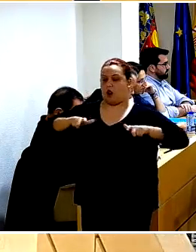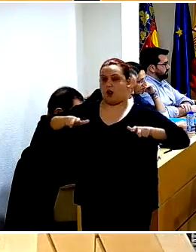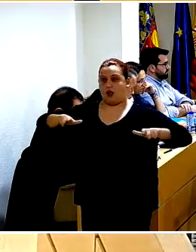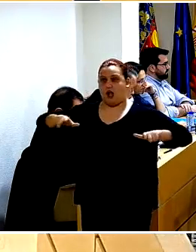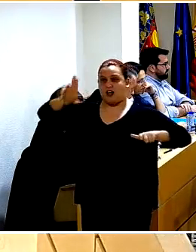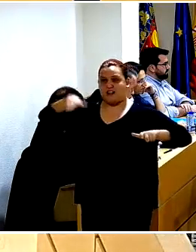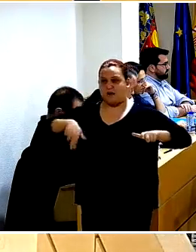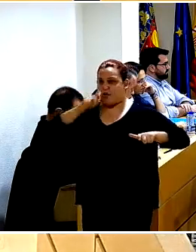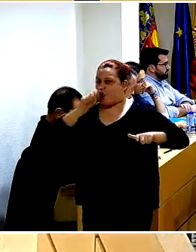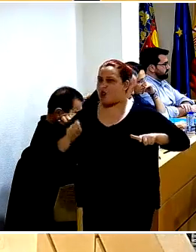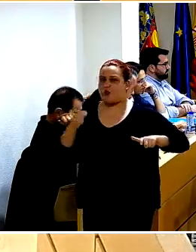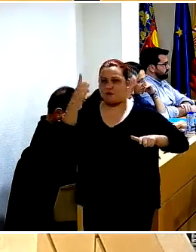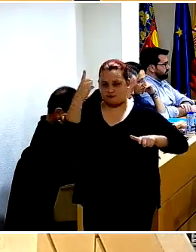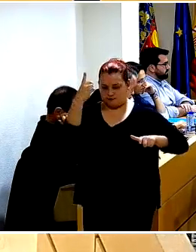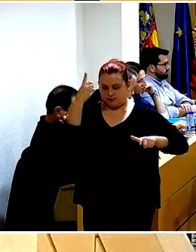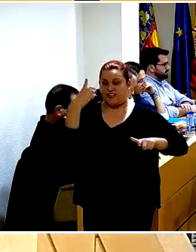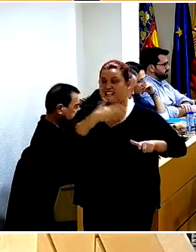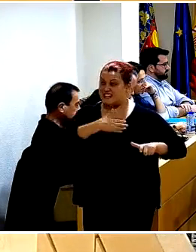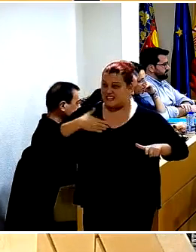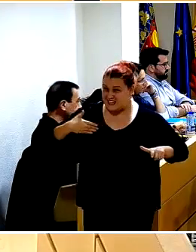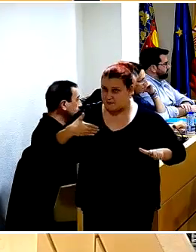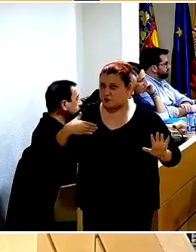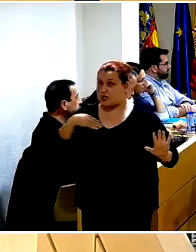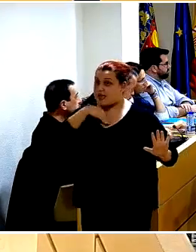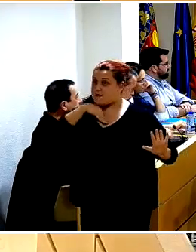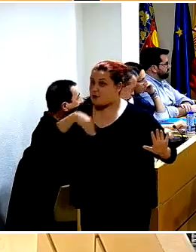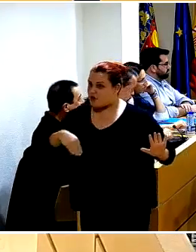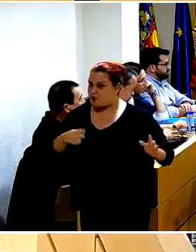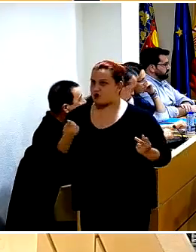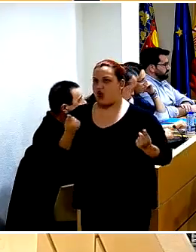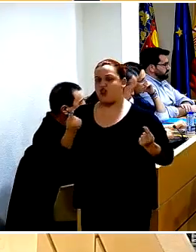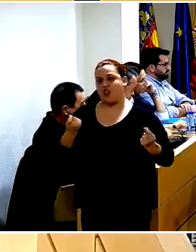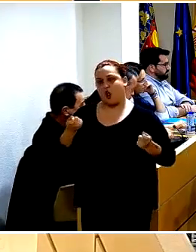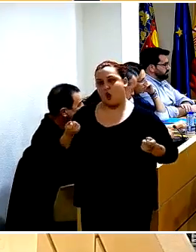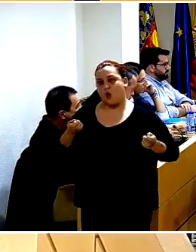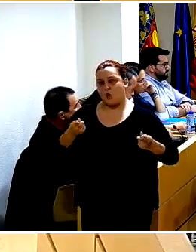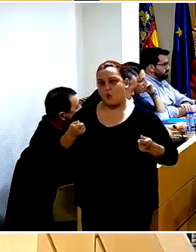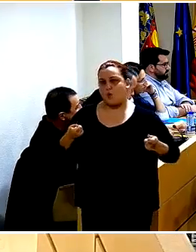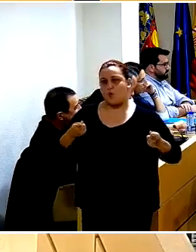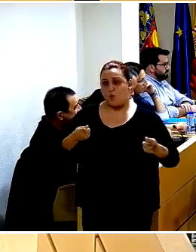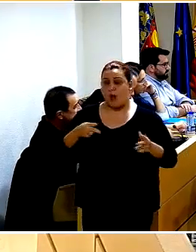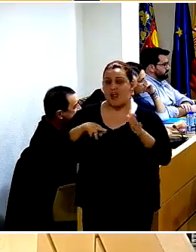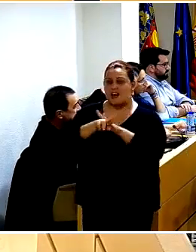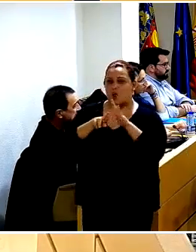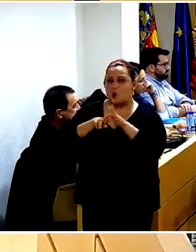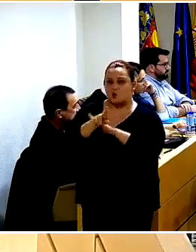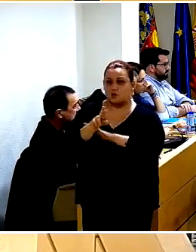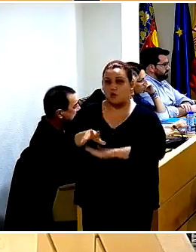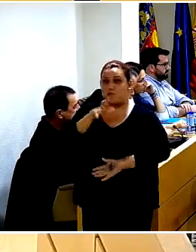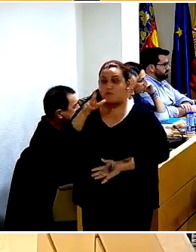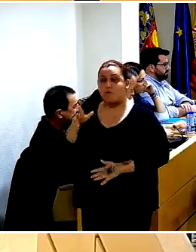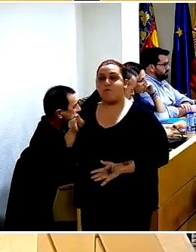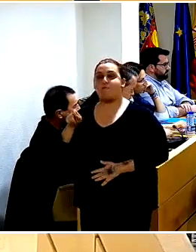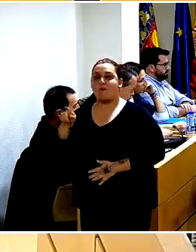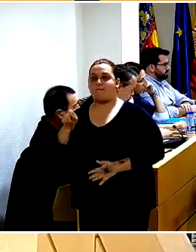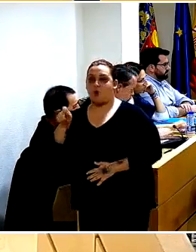sobretot volem i podem invertir més recursos per tindre una Paiporta més verda, més